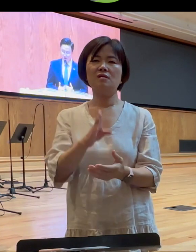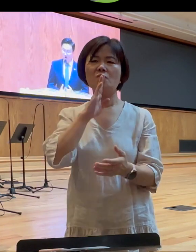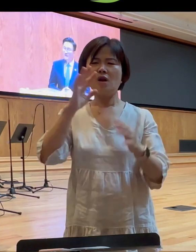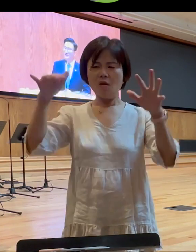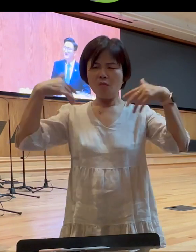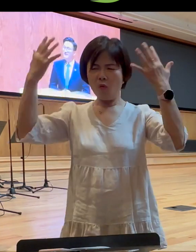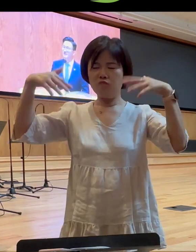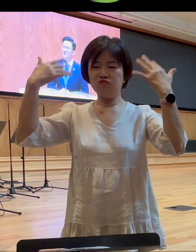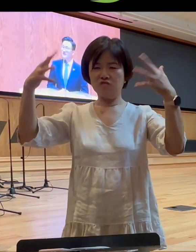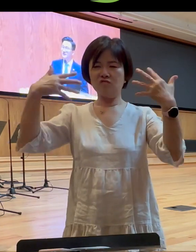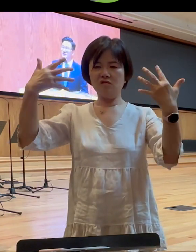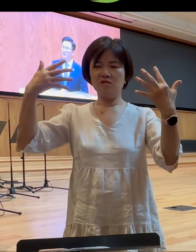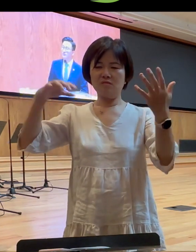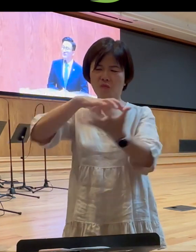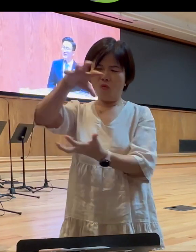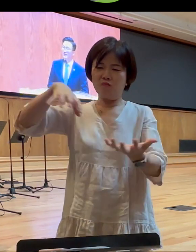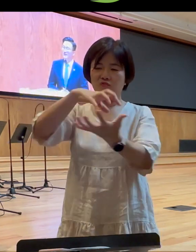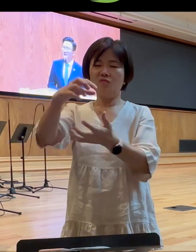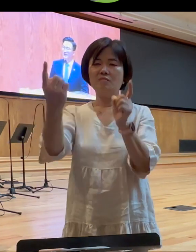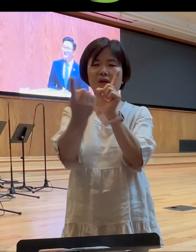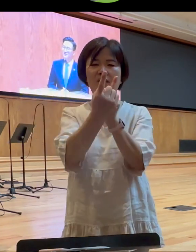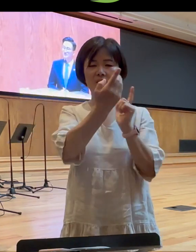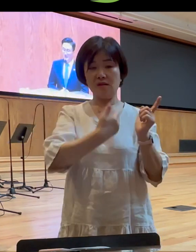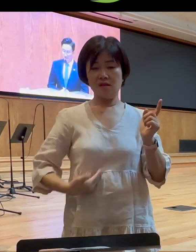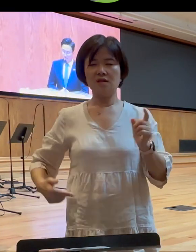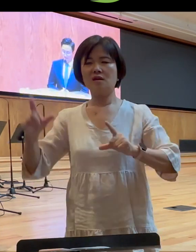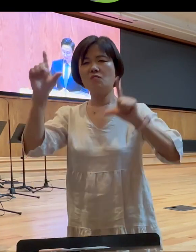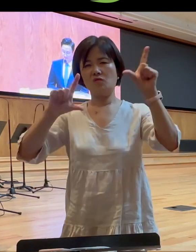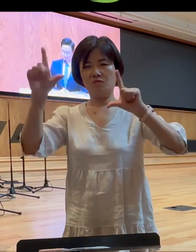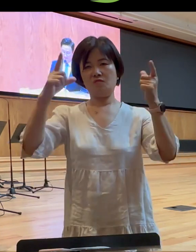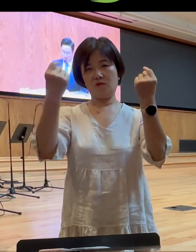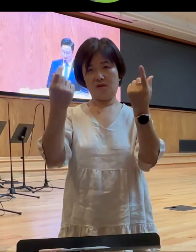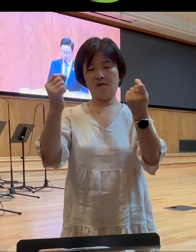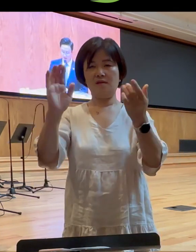폭풍을 경험하는 제자들의 모습과 같았습니다.